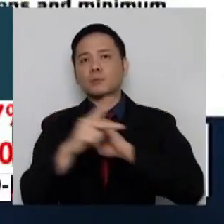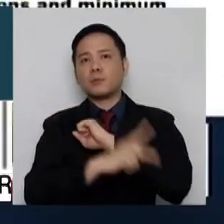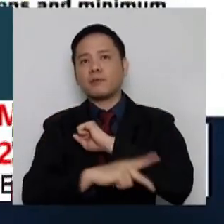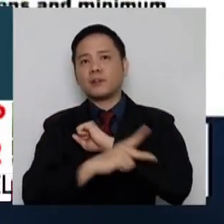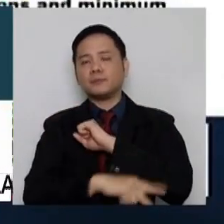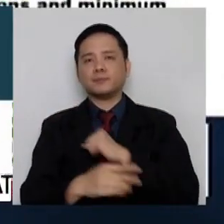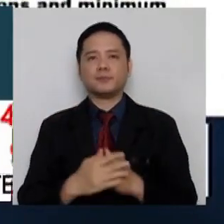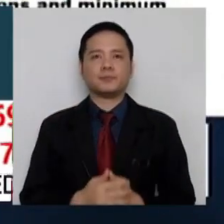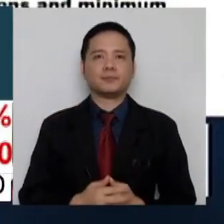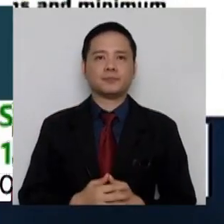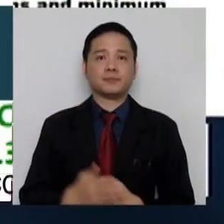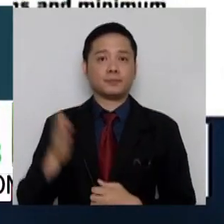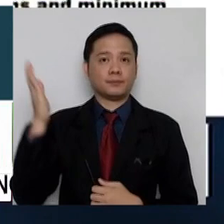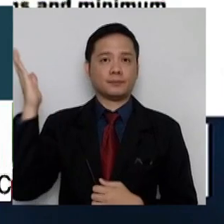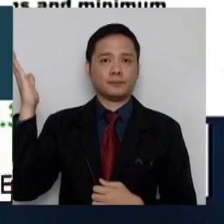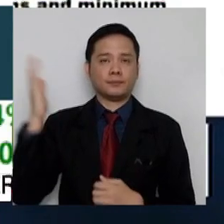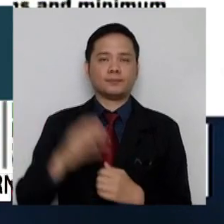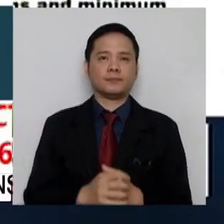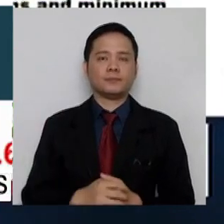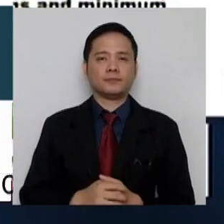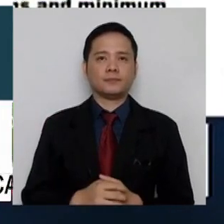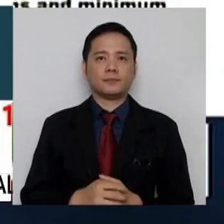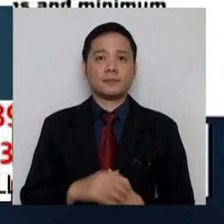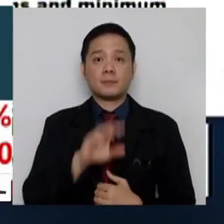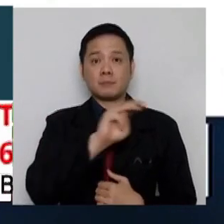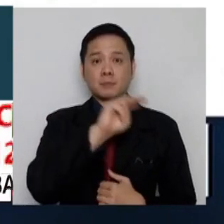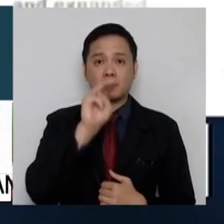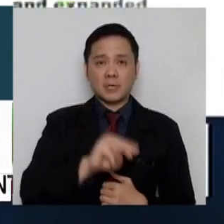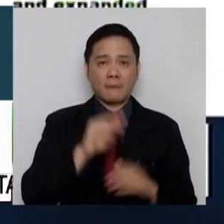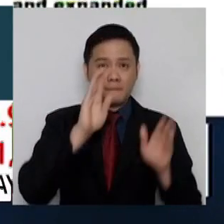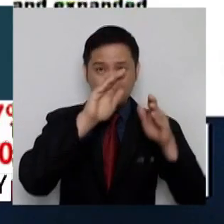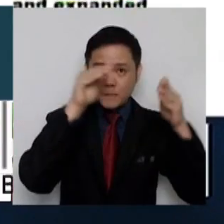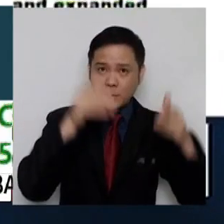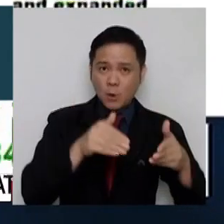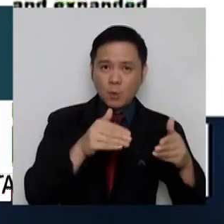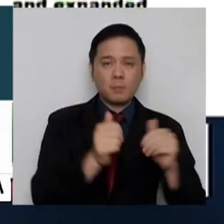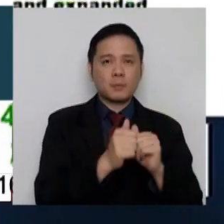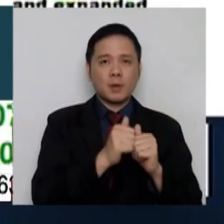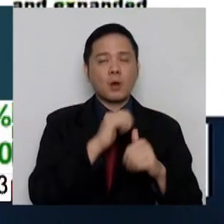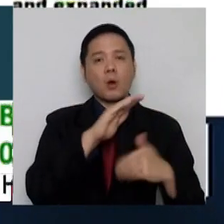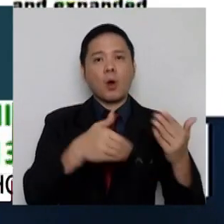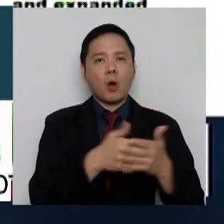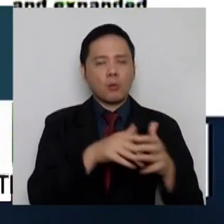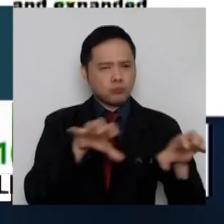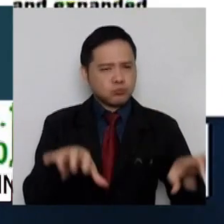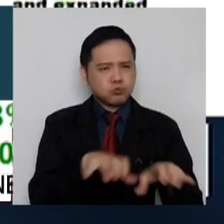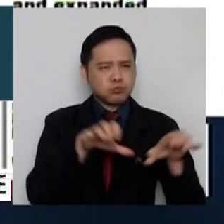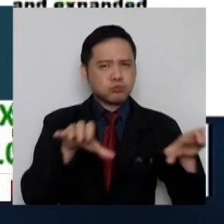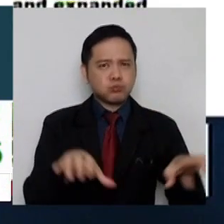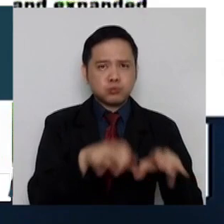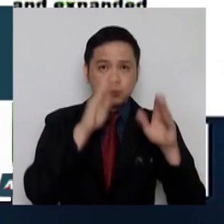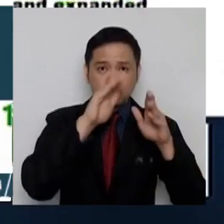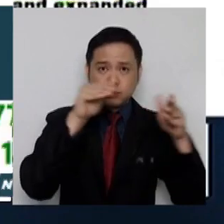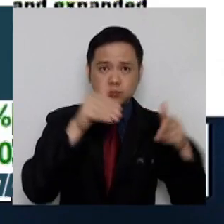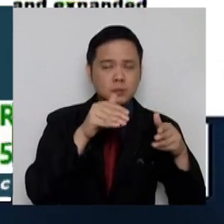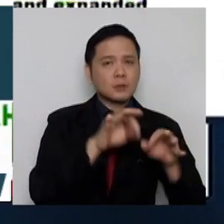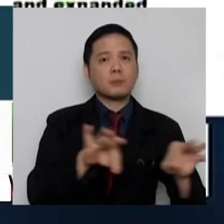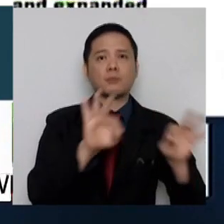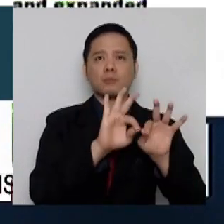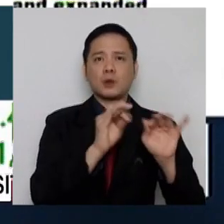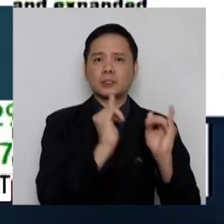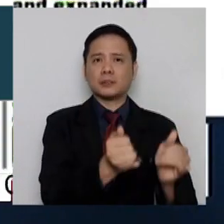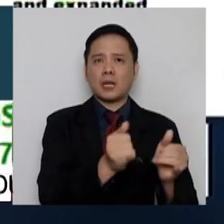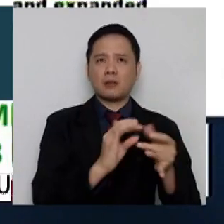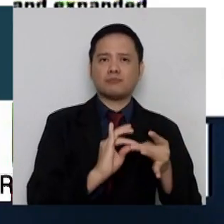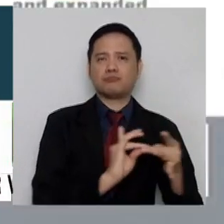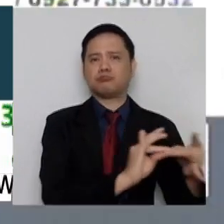Napag-usapan nga namin kung matatapos ang Metro Manila, ang mga manpower naman ng Metro Manila ay makikiisa naman sa mga kabayan natin sa